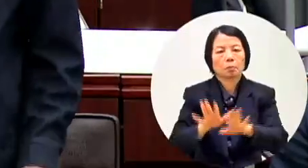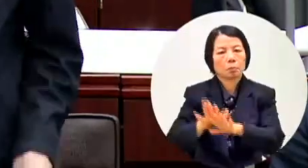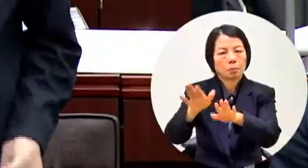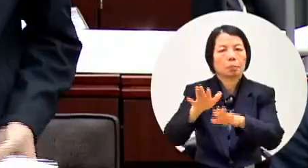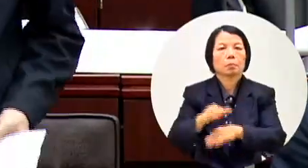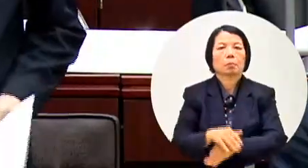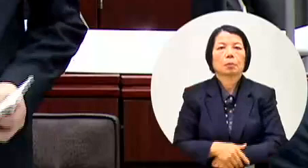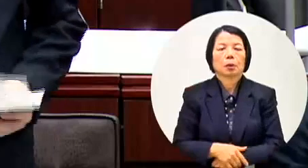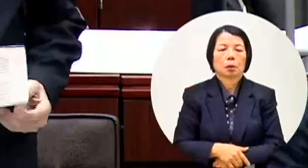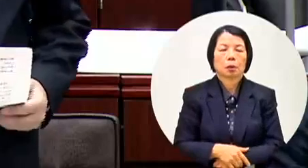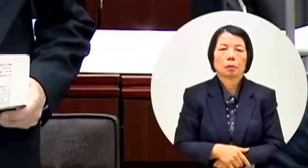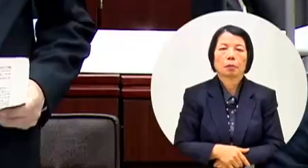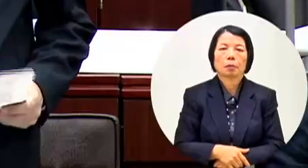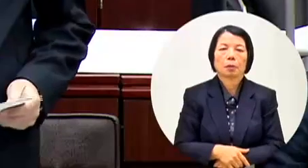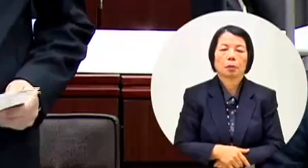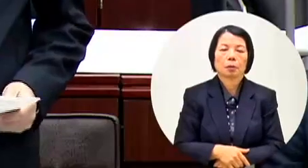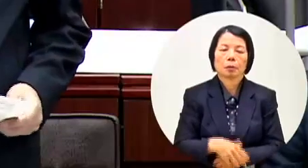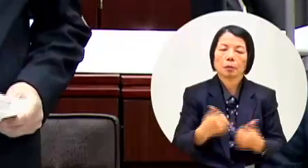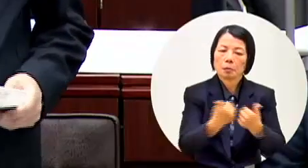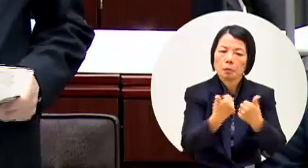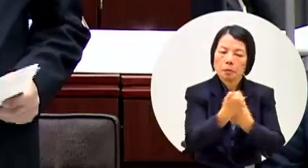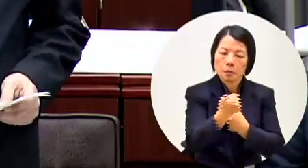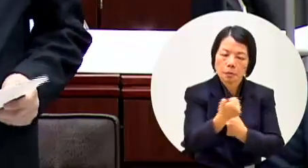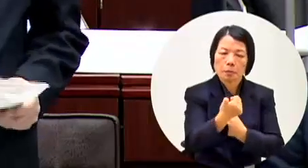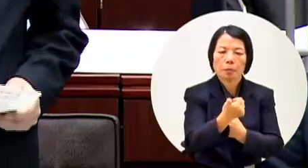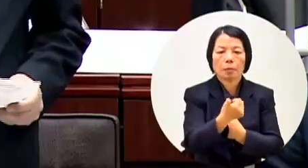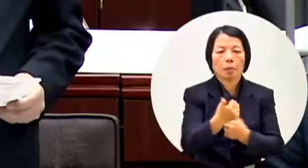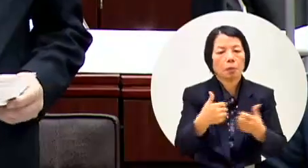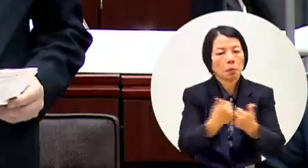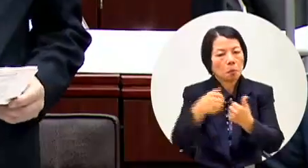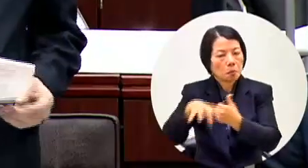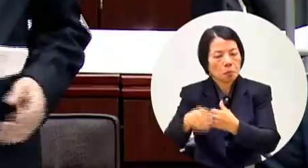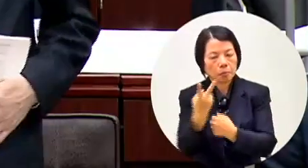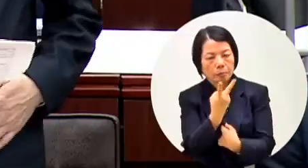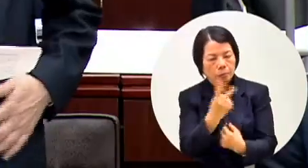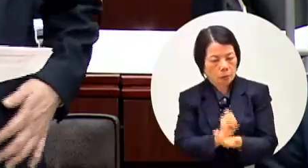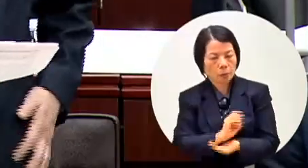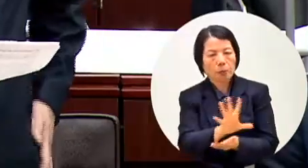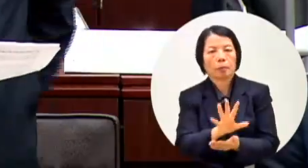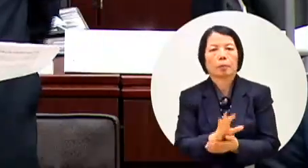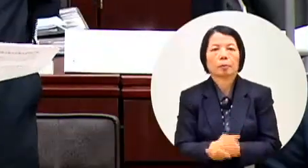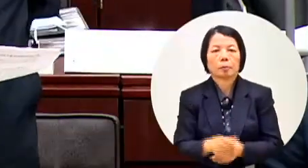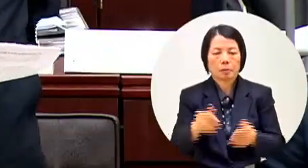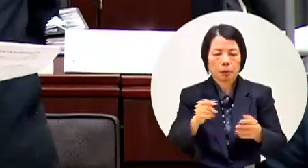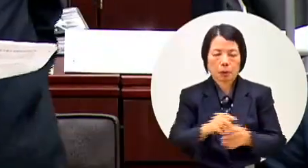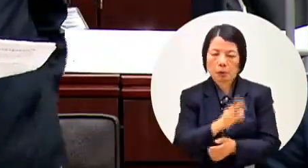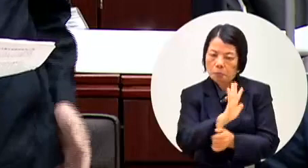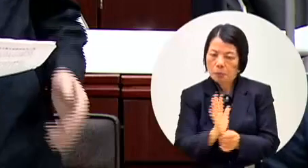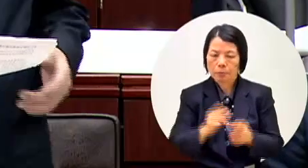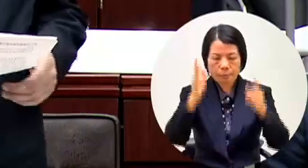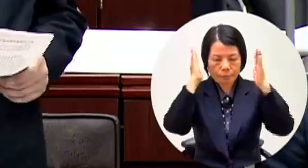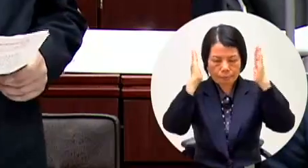员以及各位议会来报告的。我觉得是一个健康的态度，也是正确的态度。